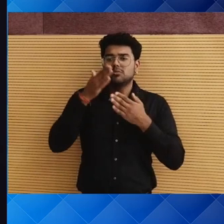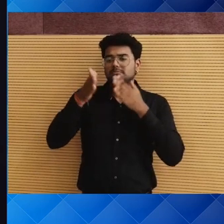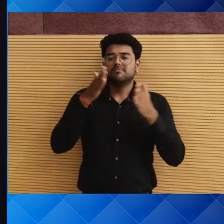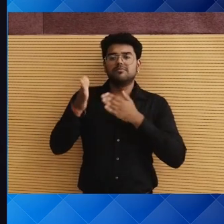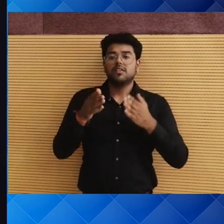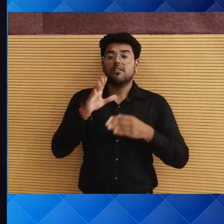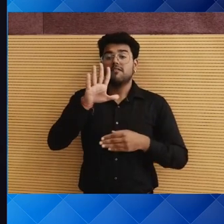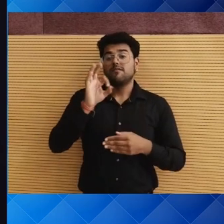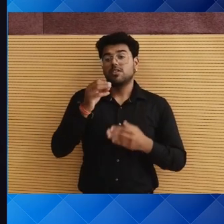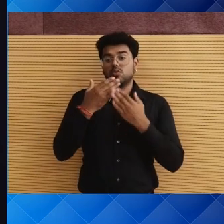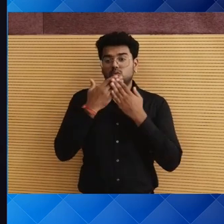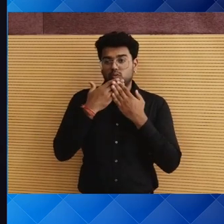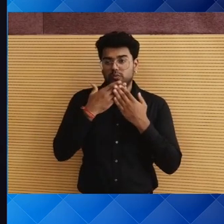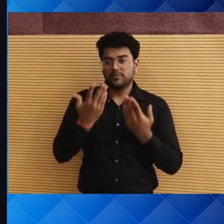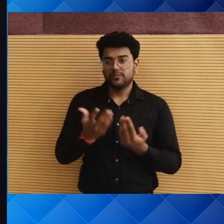पचास स्कूल में